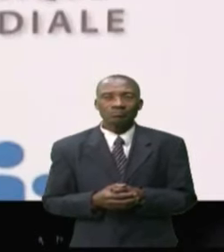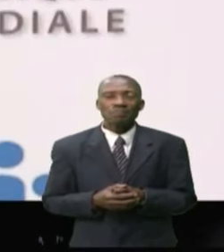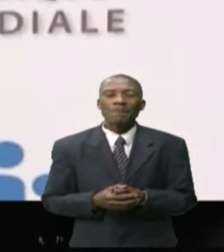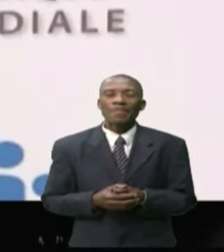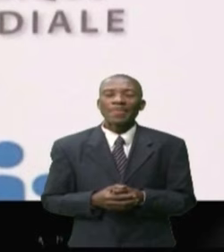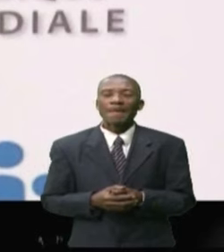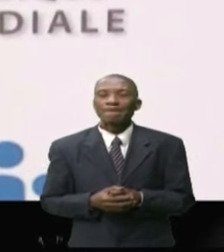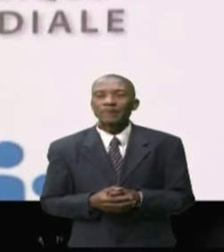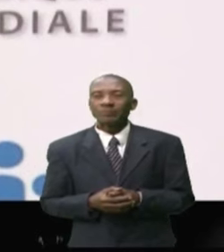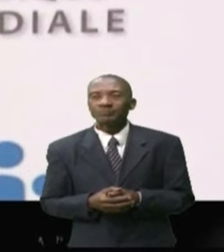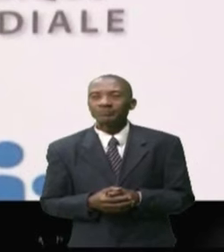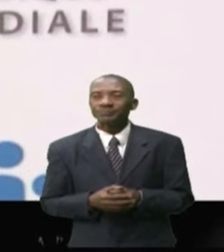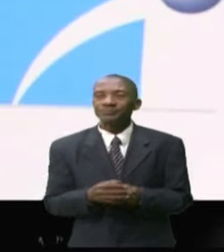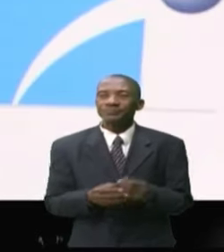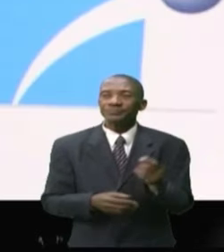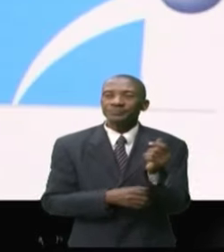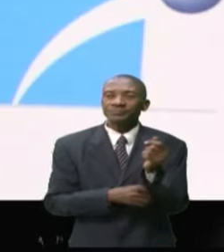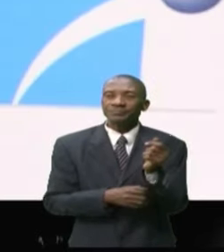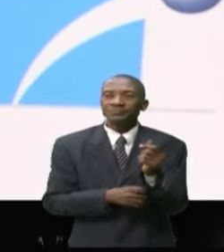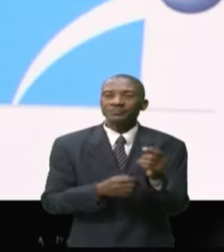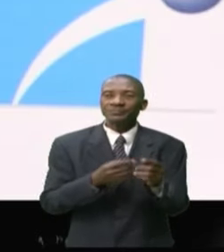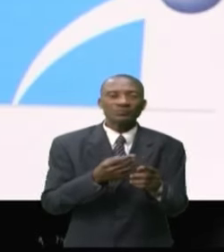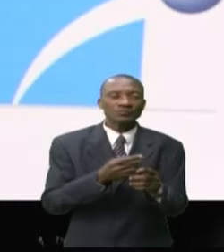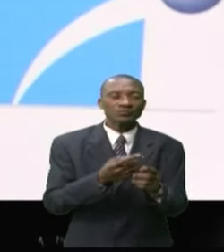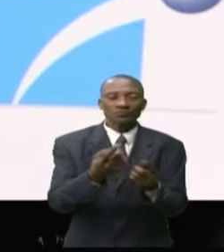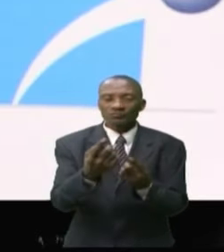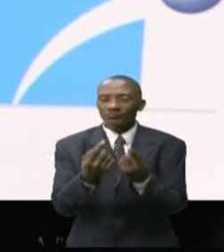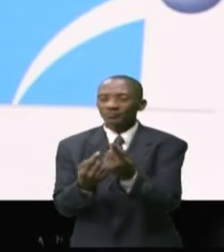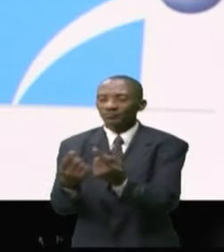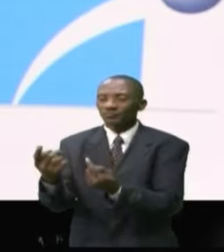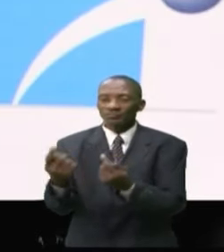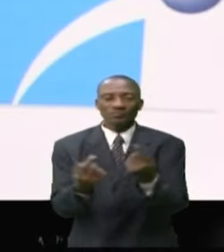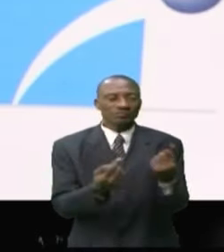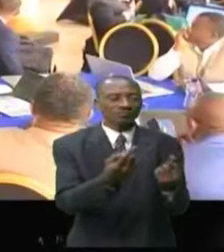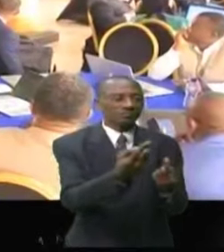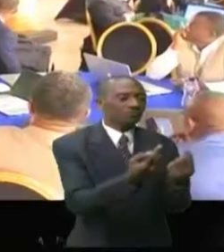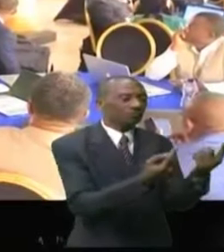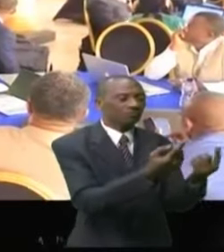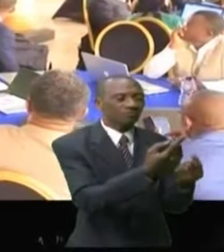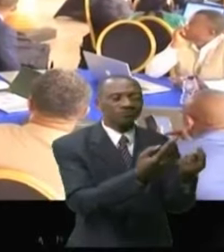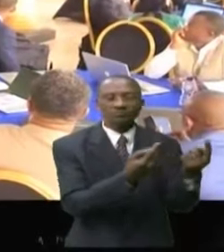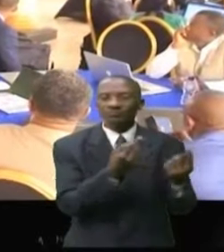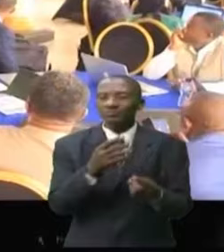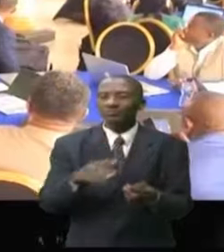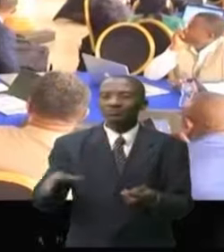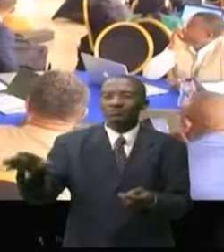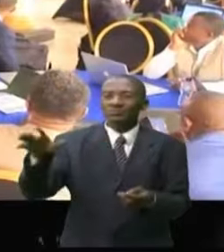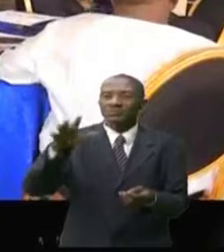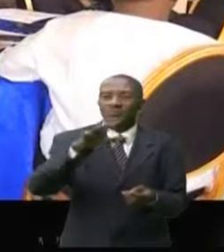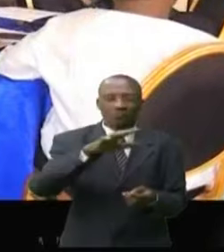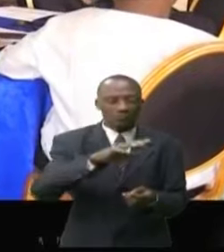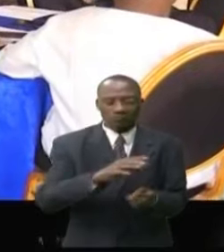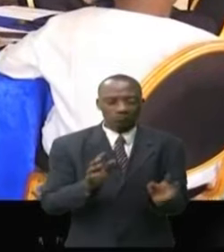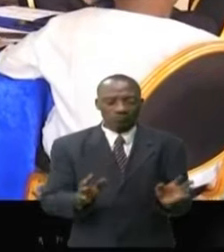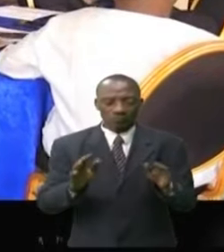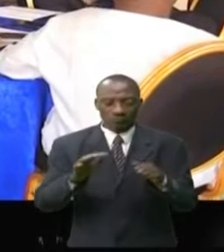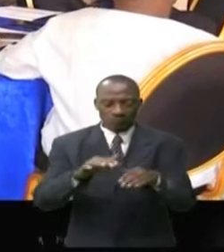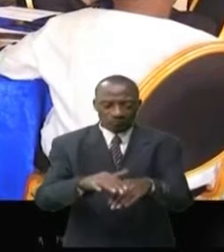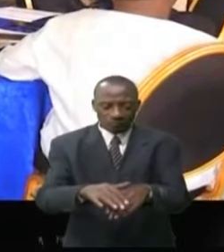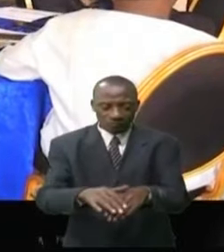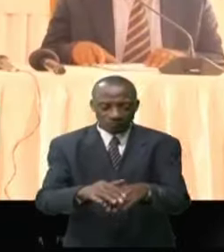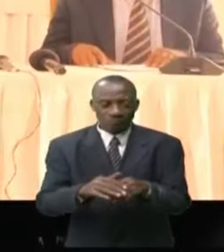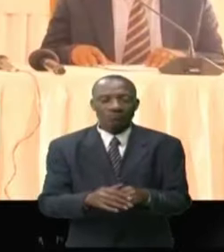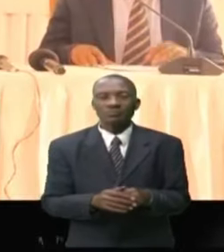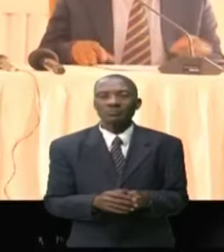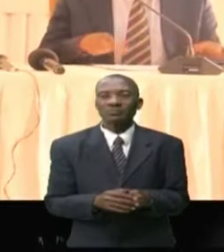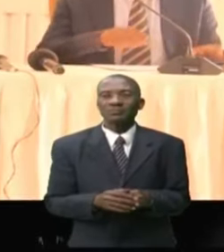financiers du directeur de la santé dont break TR action et luisid se retrouve à Kinshasa en atelier d'évaluation le niveau